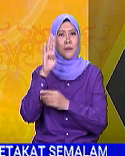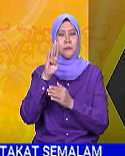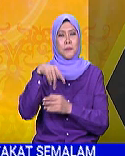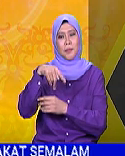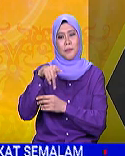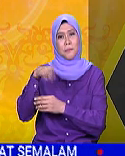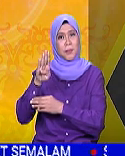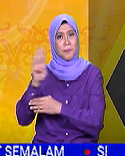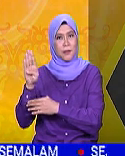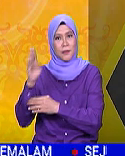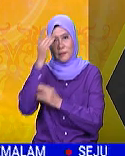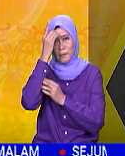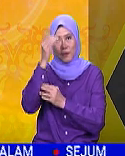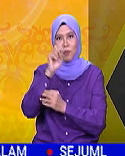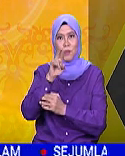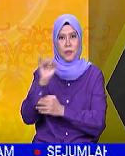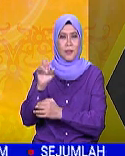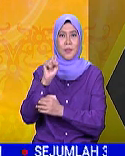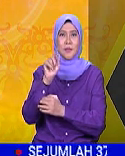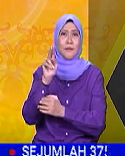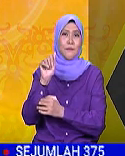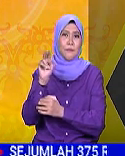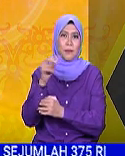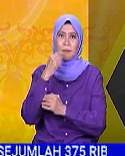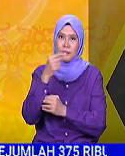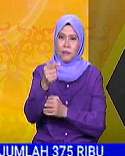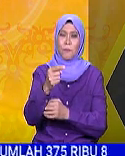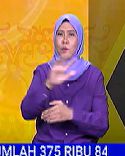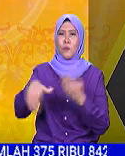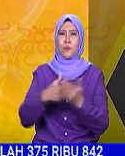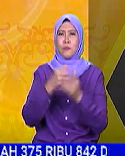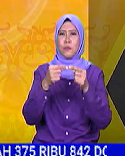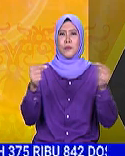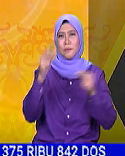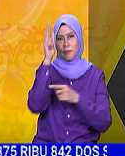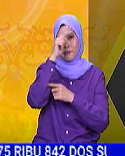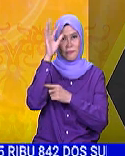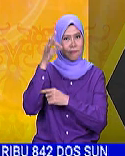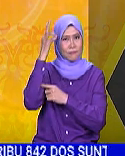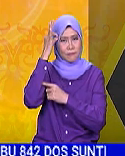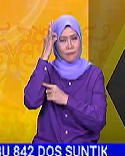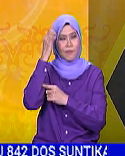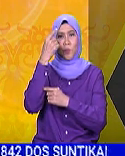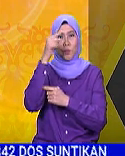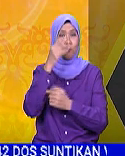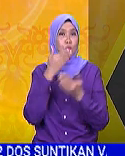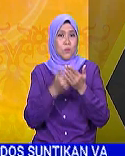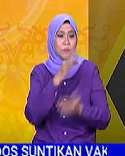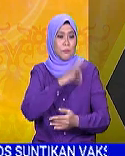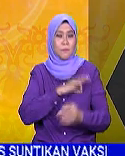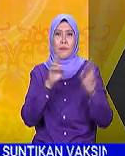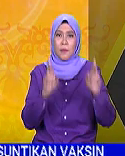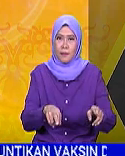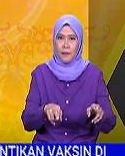PBB Dato Sri Dr Steven udiutomo berkata Segala keputusan kerajaan persekutuan yang membawa kebaikan kepada